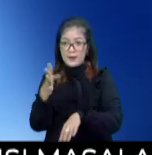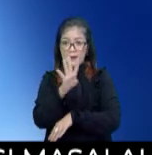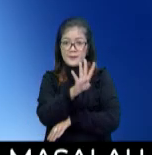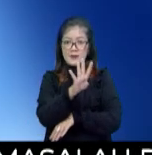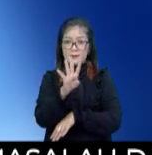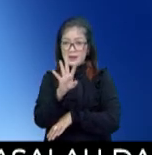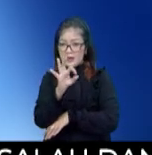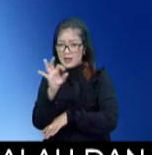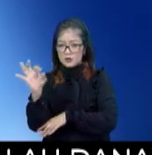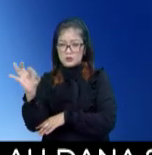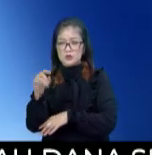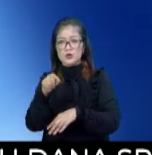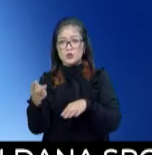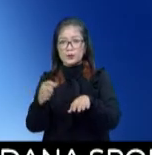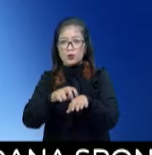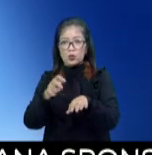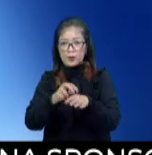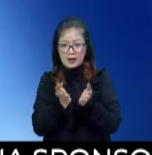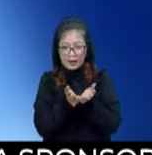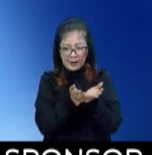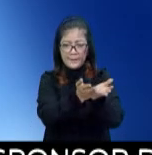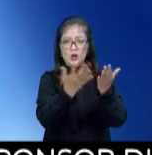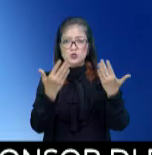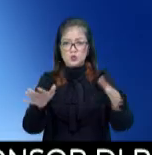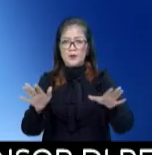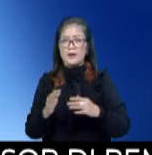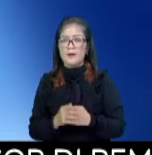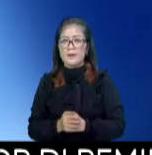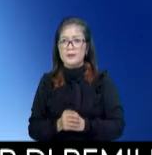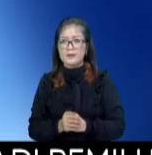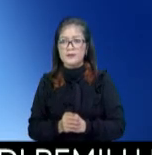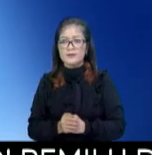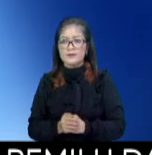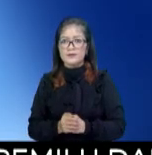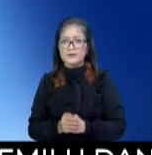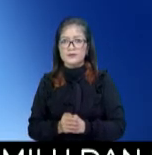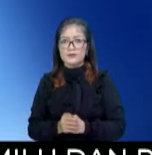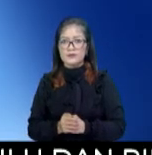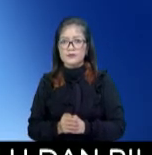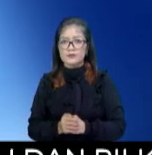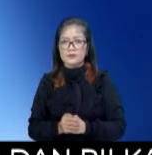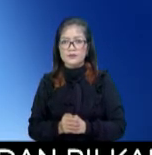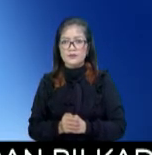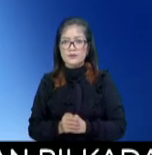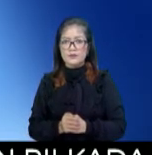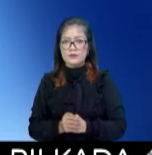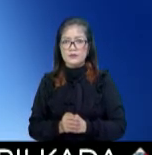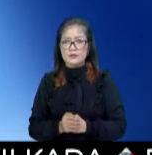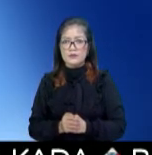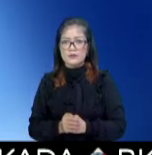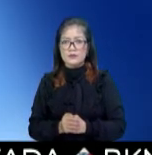yang sudah menyeberang dan sudah menggunakan jasa dari ASDP Indonesia Ferry di Pelabuhan Merak untuk menyeberang ke Pelabuhan